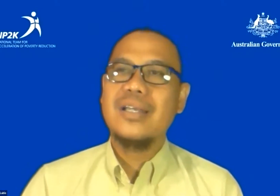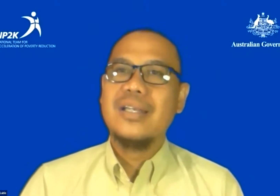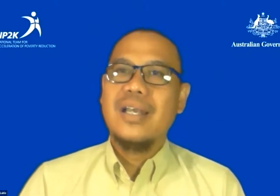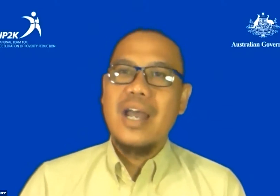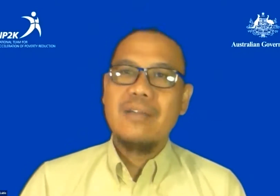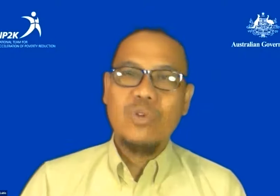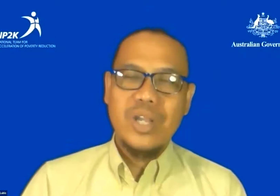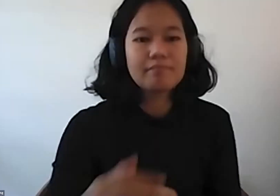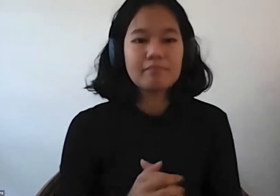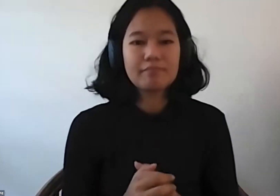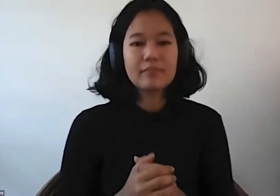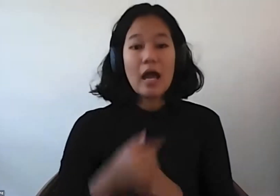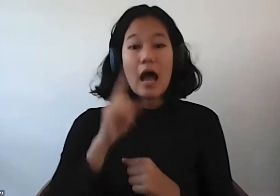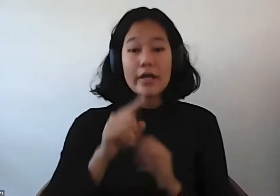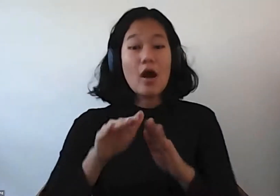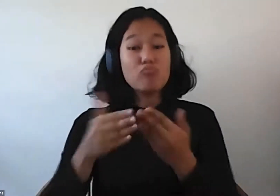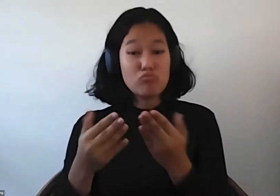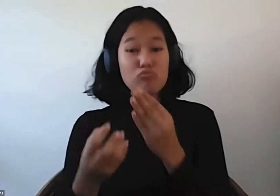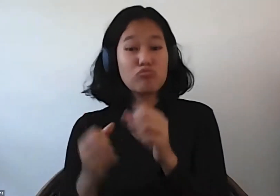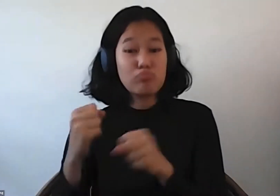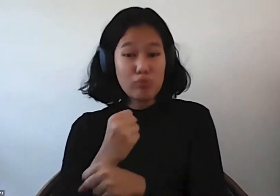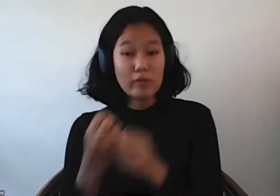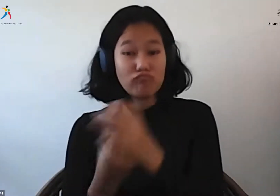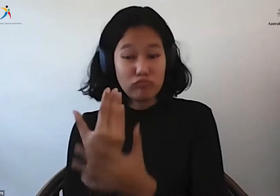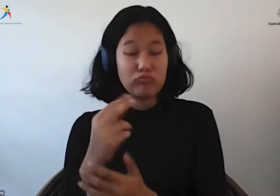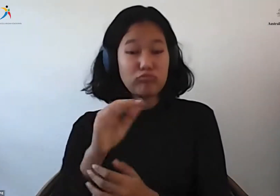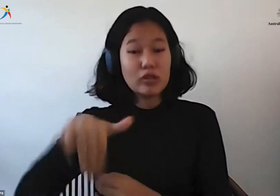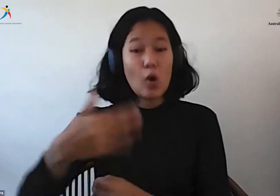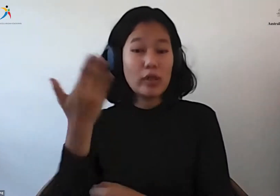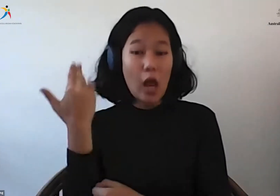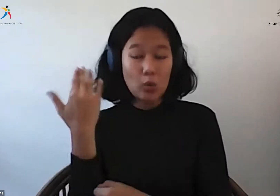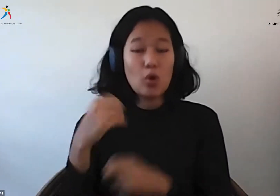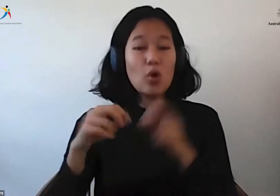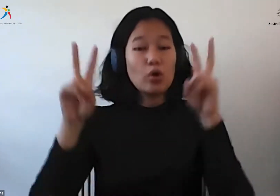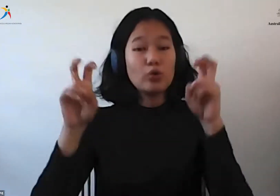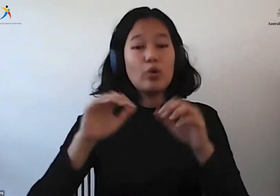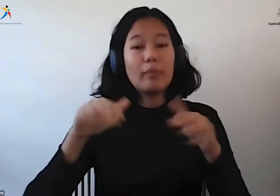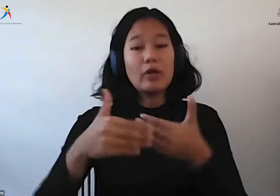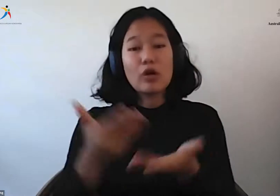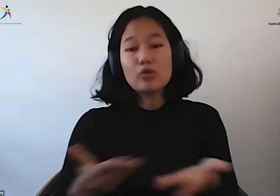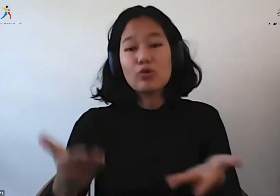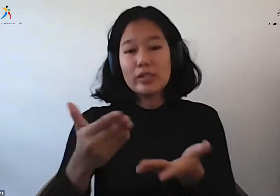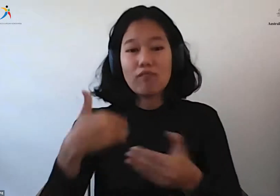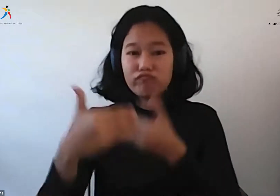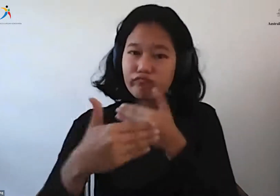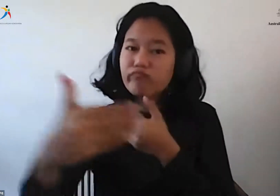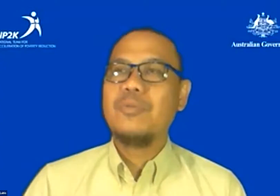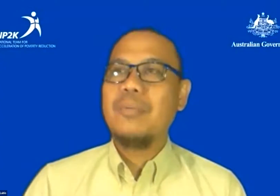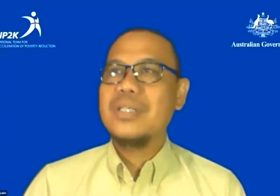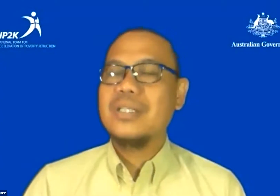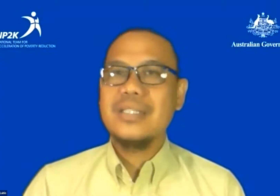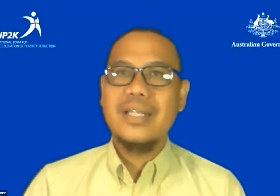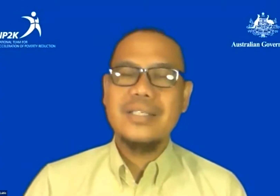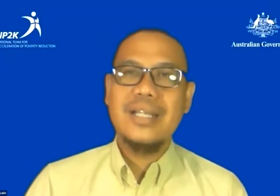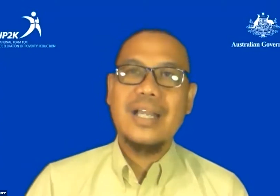TNP2K. Ada buku yang di-launching memang di awal tahun lalu, judulnya Perlindungan Sosial Sepanjang Hayat. Jadi Ibu